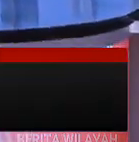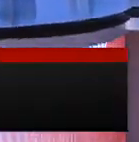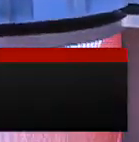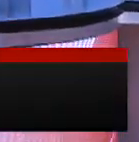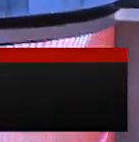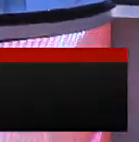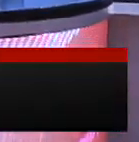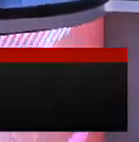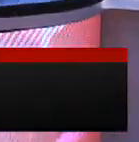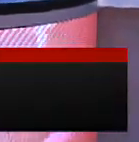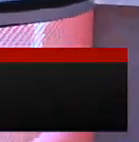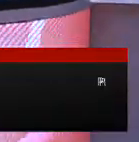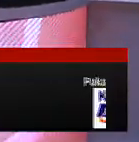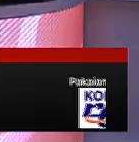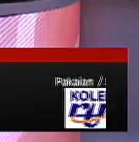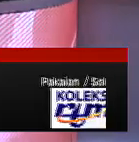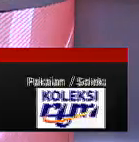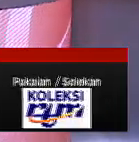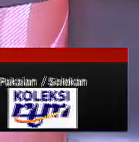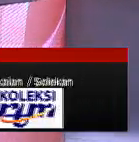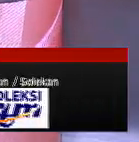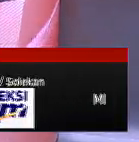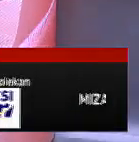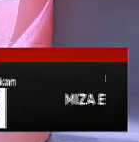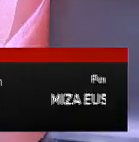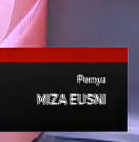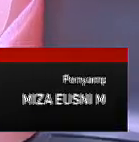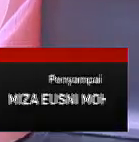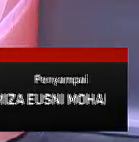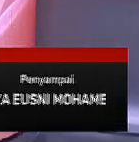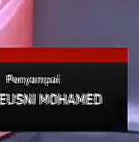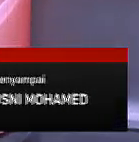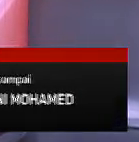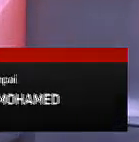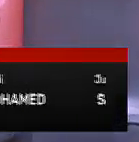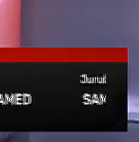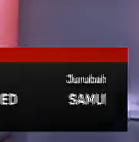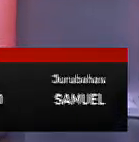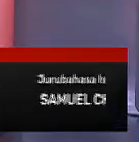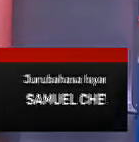MySejahtera di setiap premis yang anda kunjungi. Dengan itu, Assalamualaikum dan salam hormat.